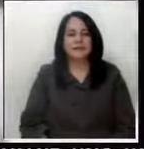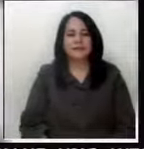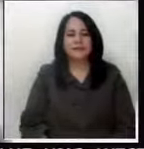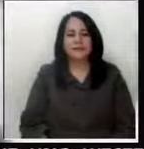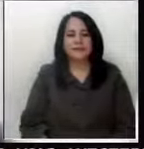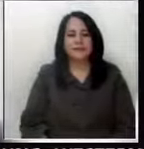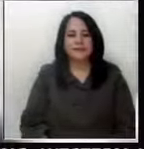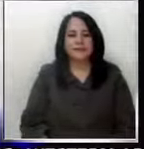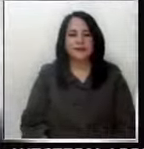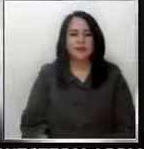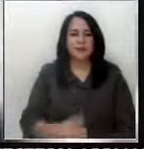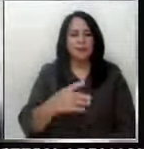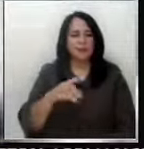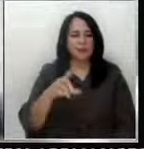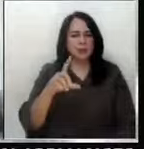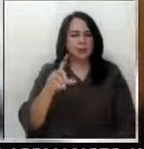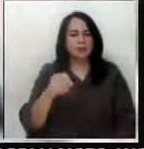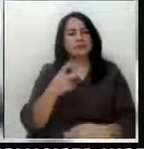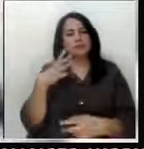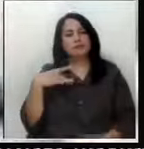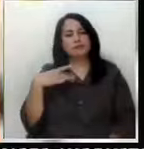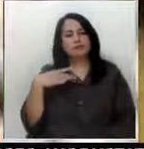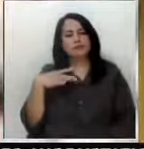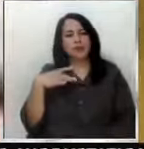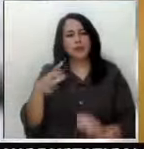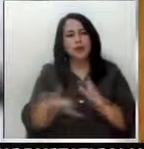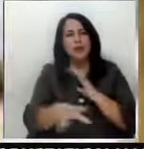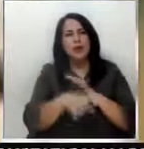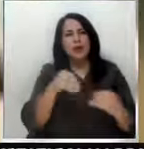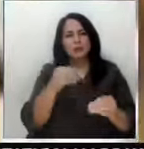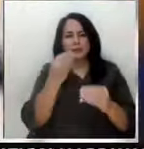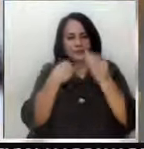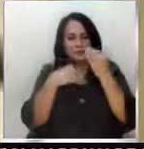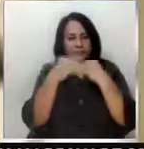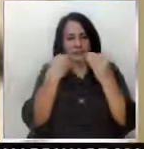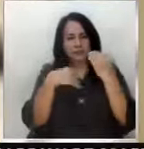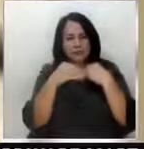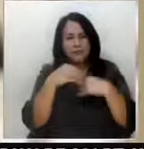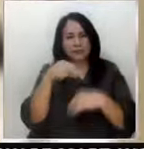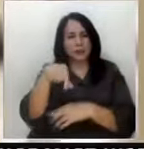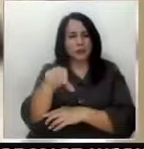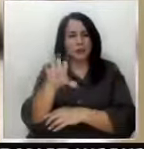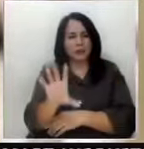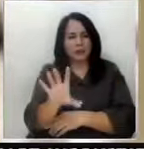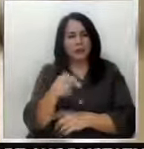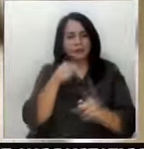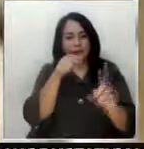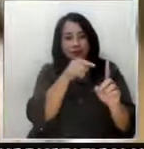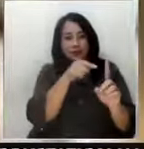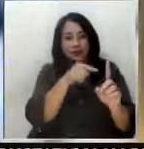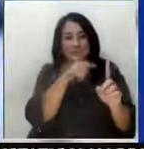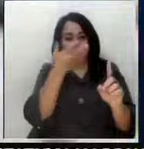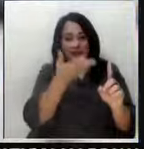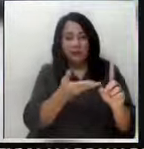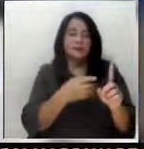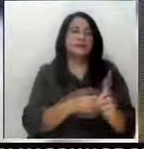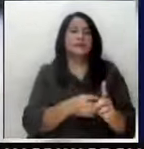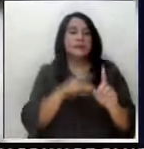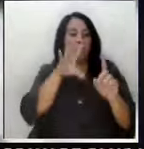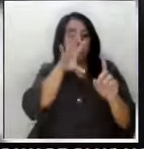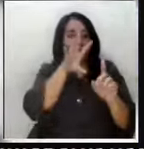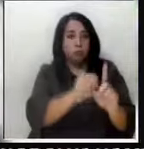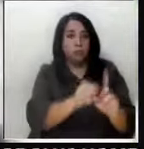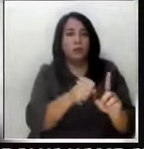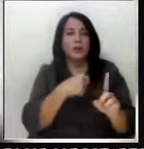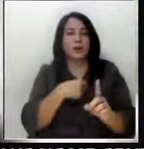Ilang saglit na pag-aabang lang at lumabas na sa kainang ito sa Quezon City ang target ng mga pulis. Dinakip si Romeo Quizon